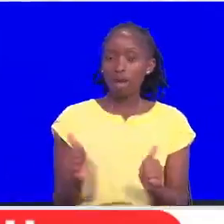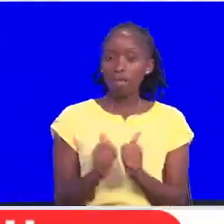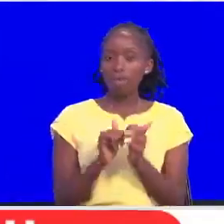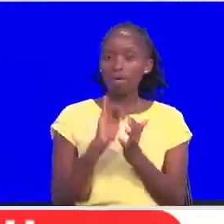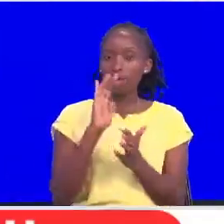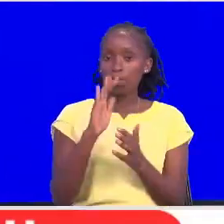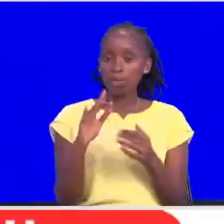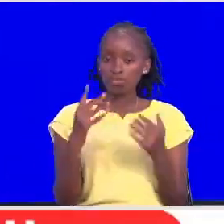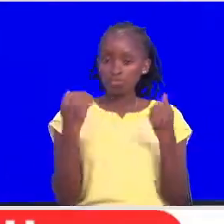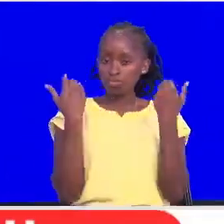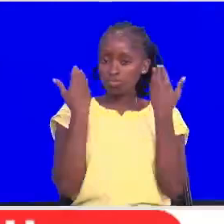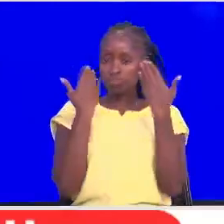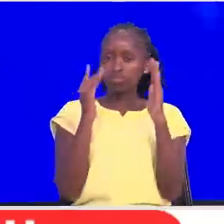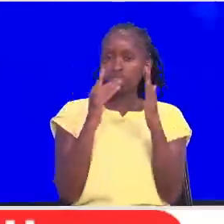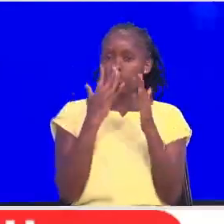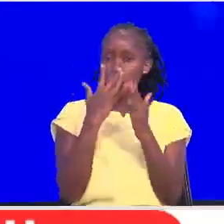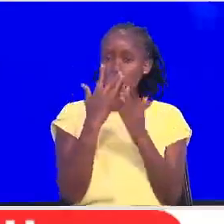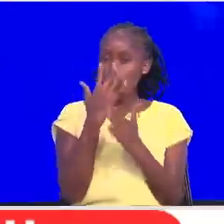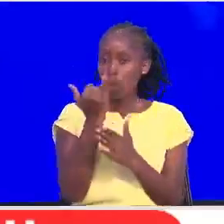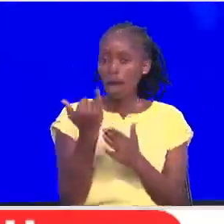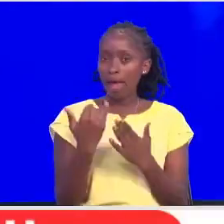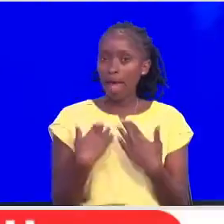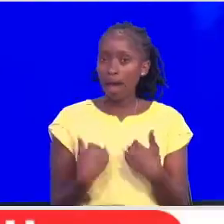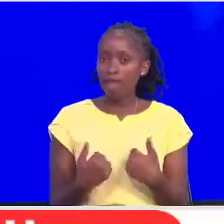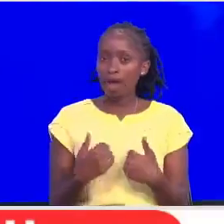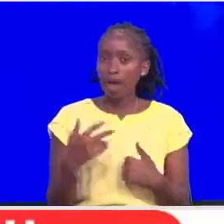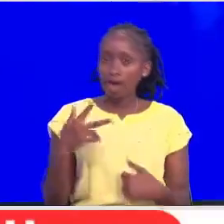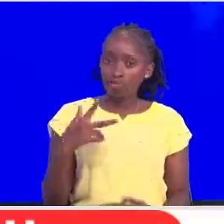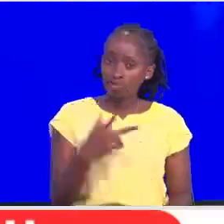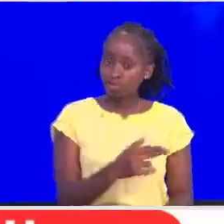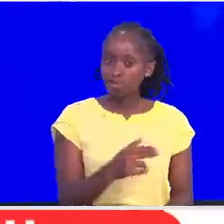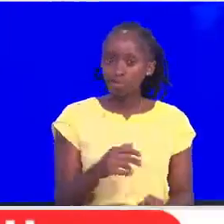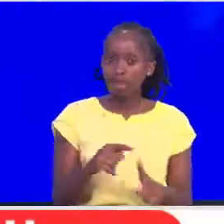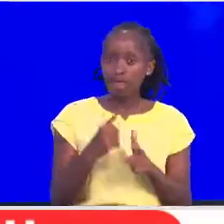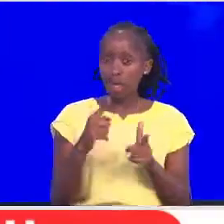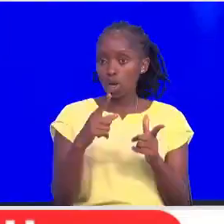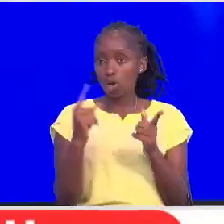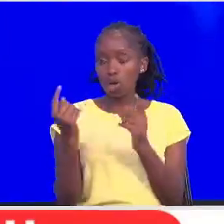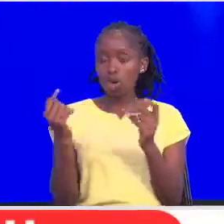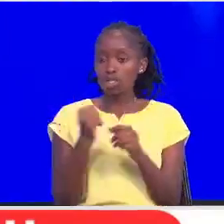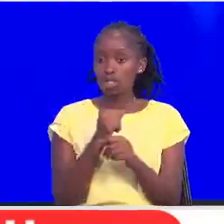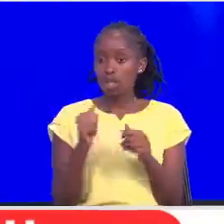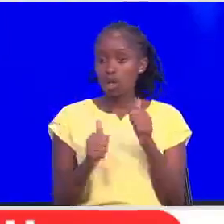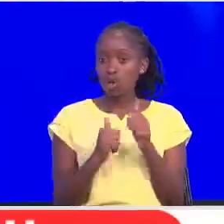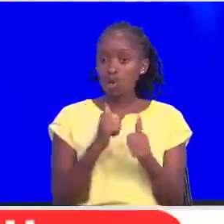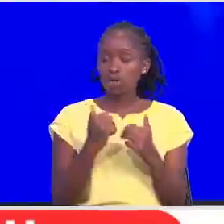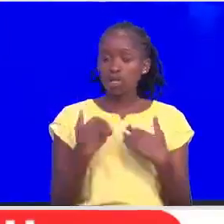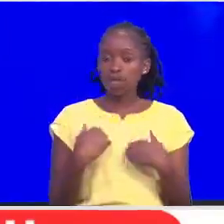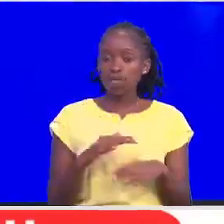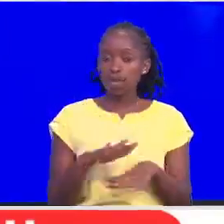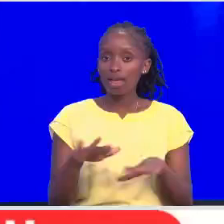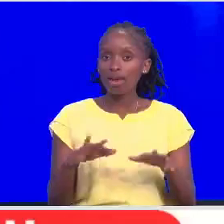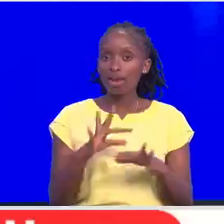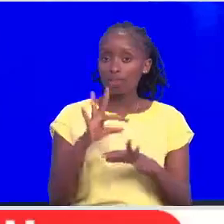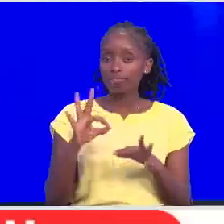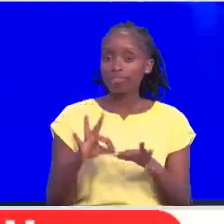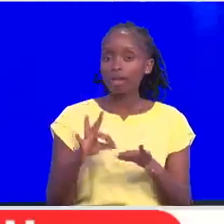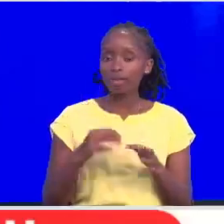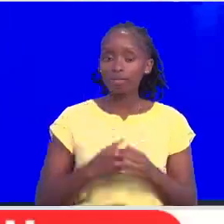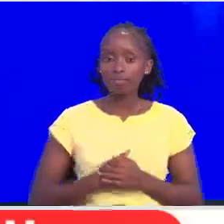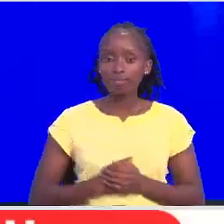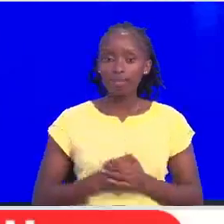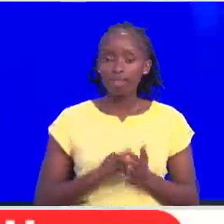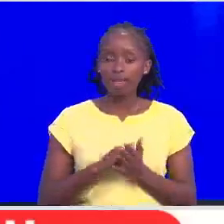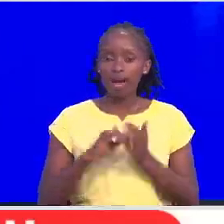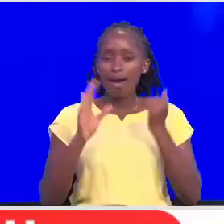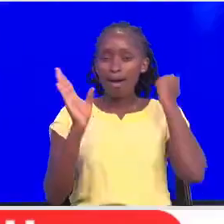imekatwa, maybe imekatwa imepelekwa mahali pengine kama hizo zingine zinasemekana zinawekwa, na hiyo that's a very bad interference. Hiyo ni mbaya, ni